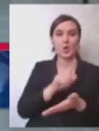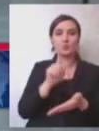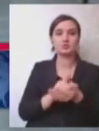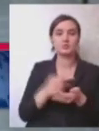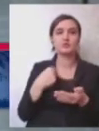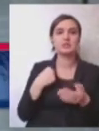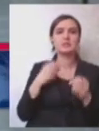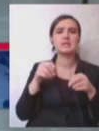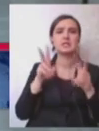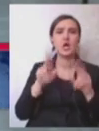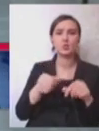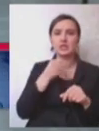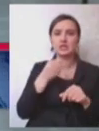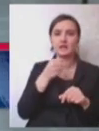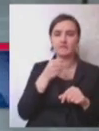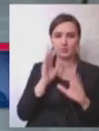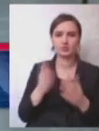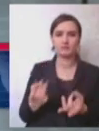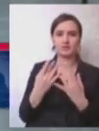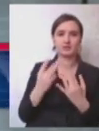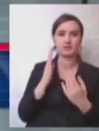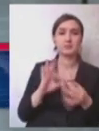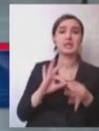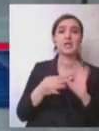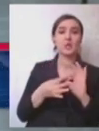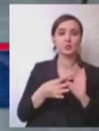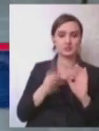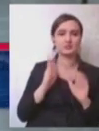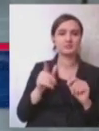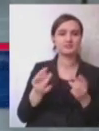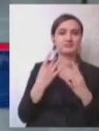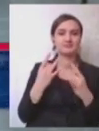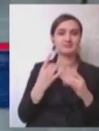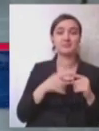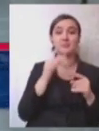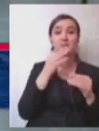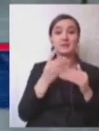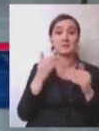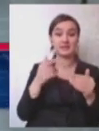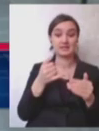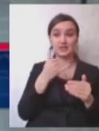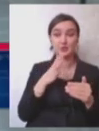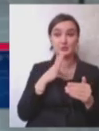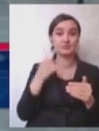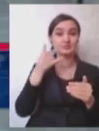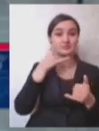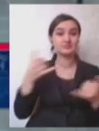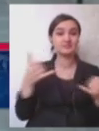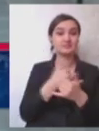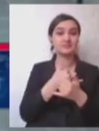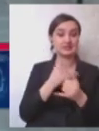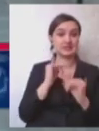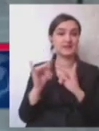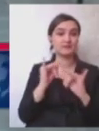ექსკლუზიურ ინტერვიუს მოგცემს და დეტალებზე ისაუბრებს. მანამდე კი ის ინტერვიუ, რომელიც დღეს ჩვენ სატელეფონო ჩავწერეთ